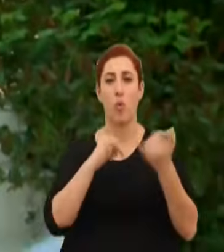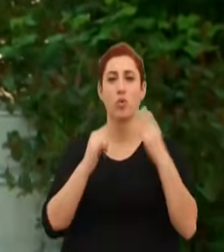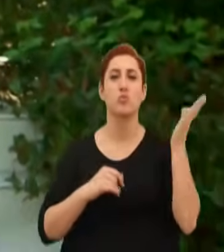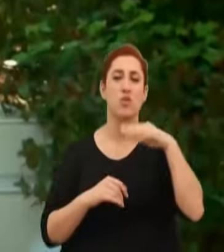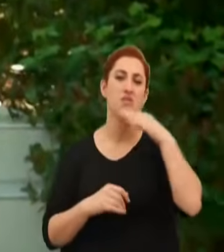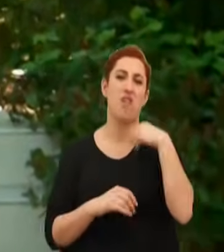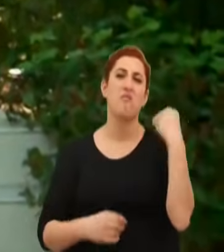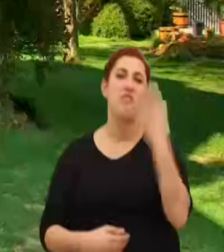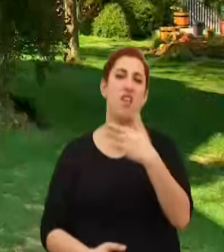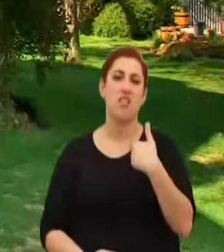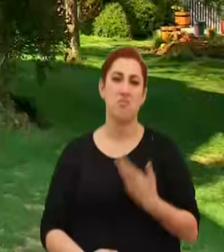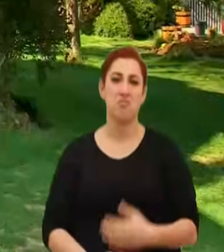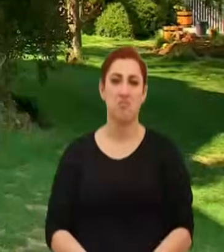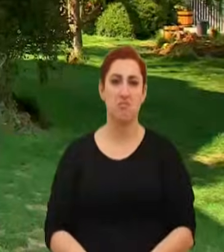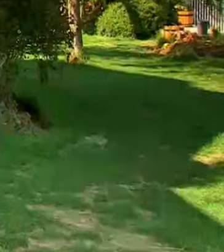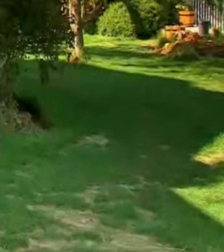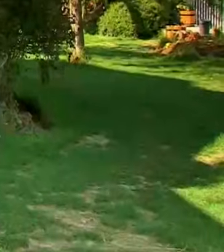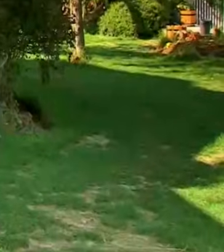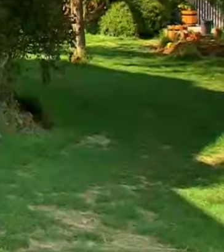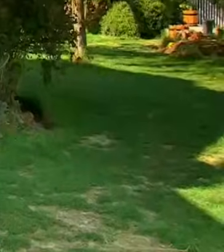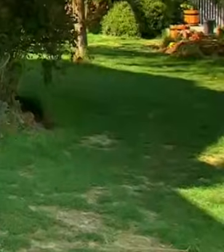sonra zarfı veririm.